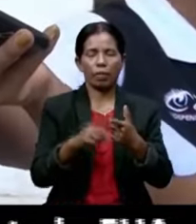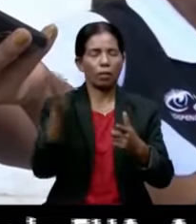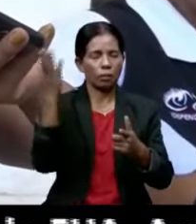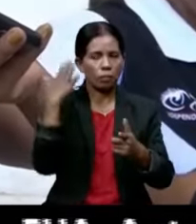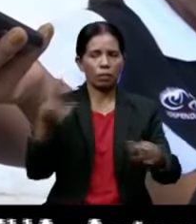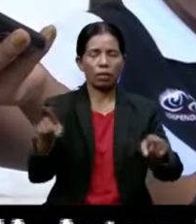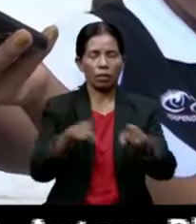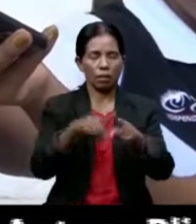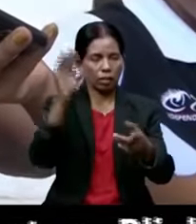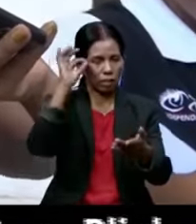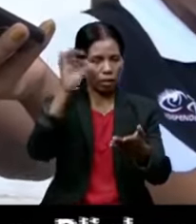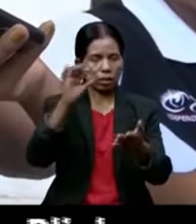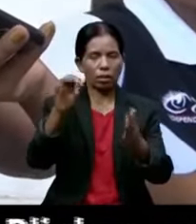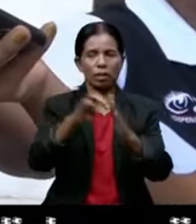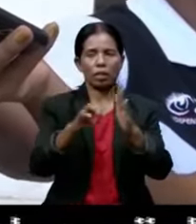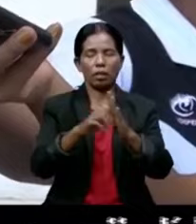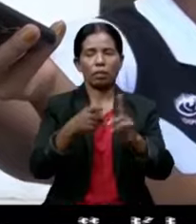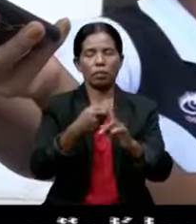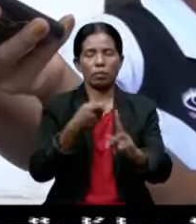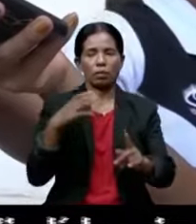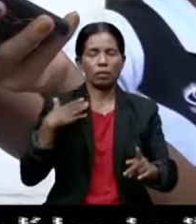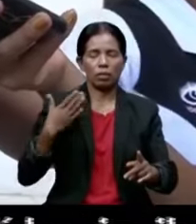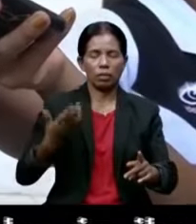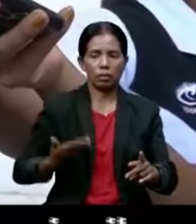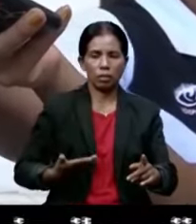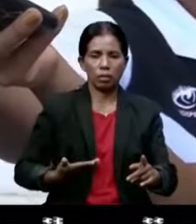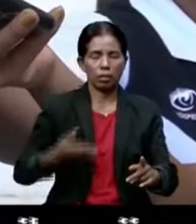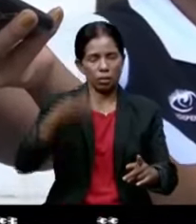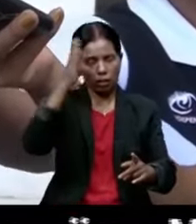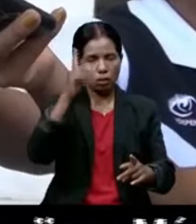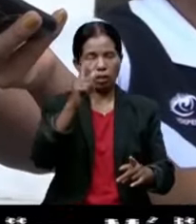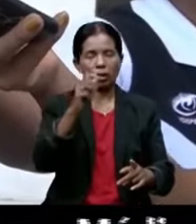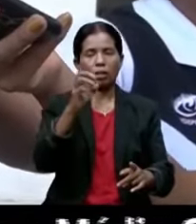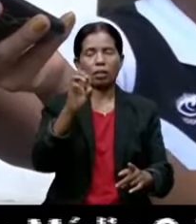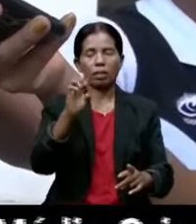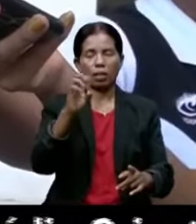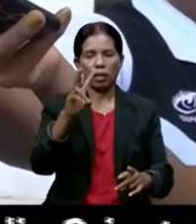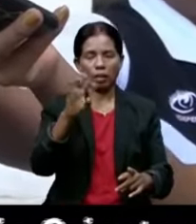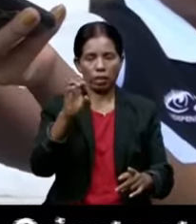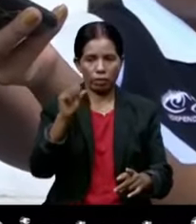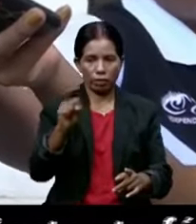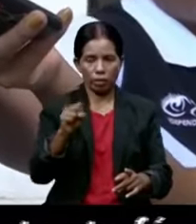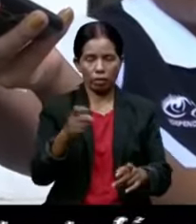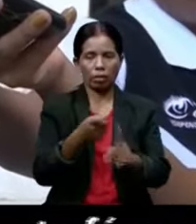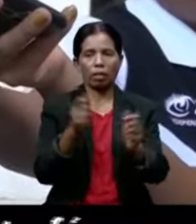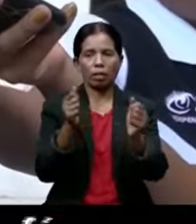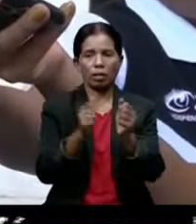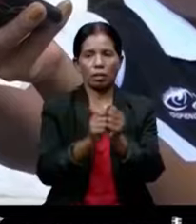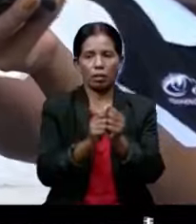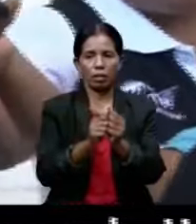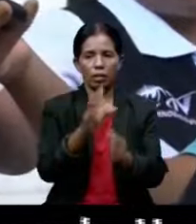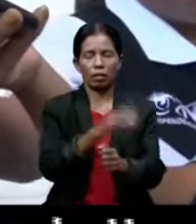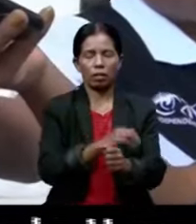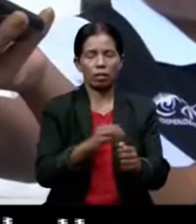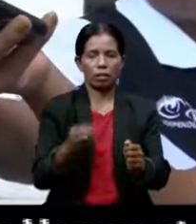kanesan sekretaria kusi senyoro tepes ninia. Ohin pelmero novi me to 11 horas